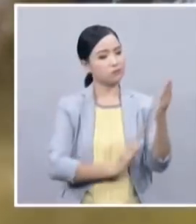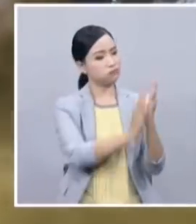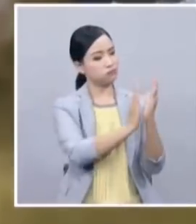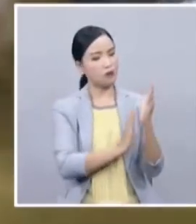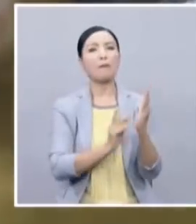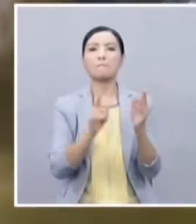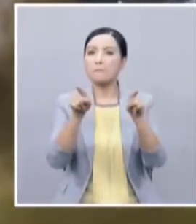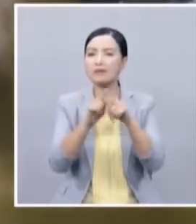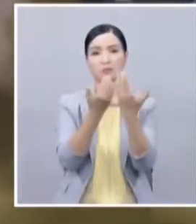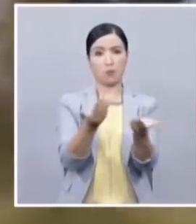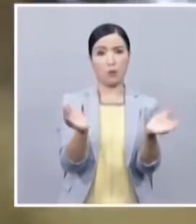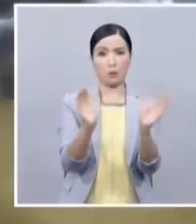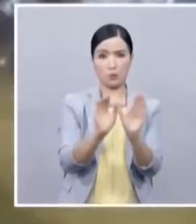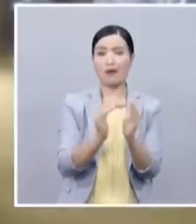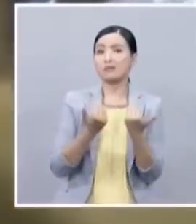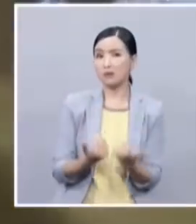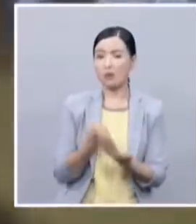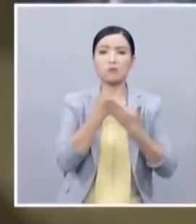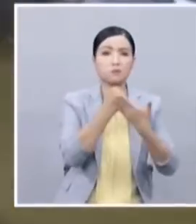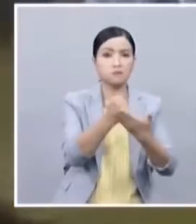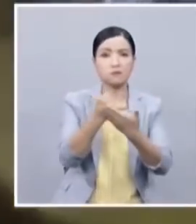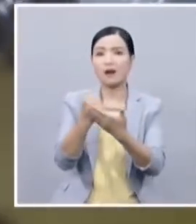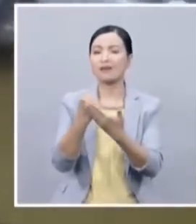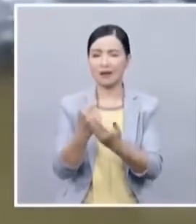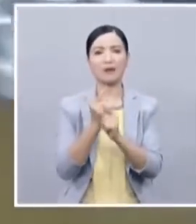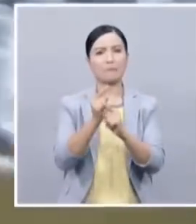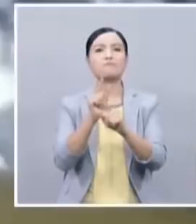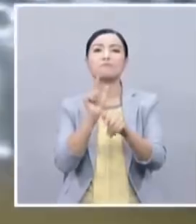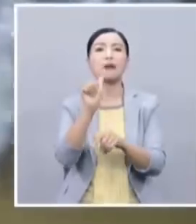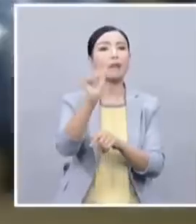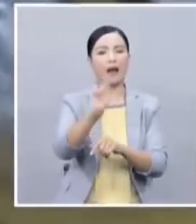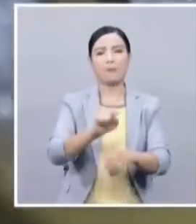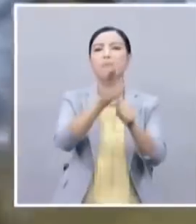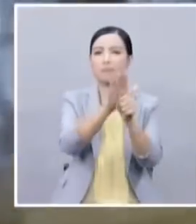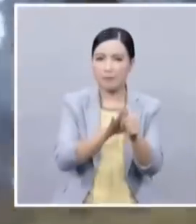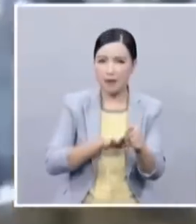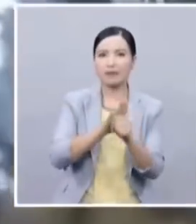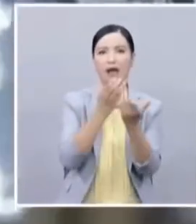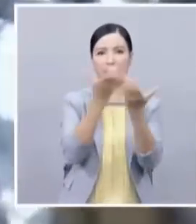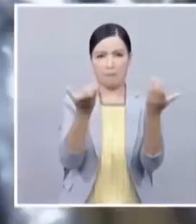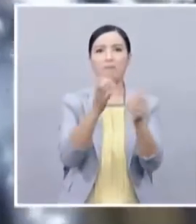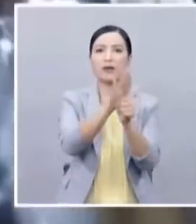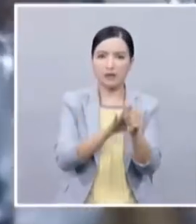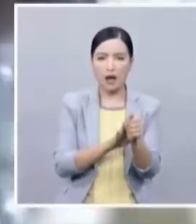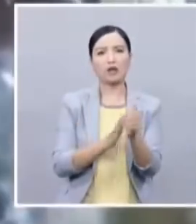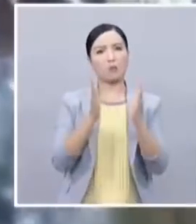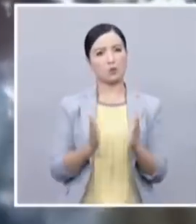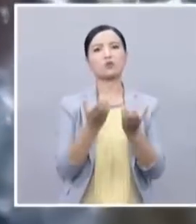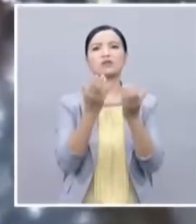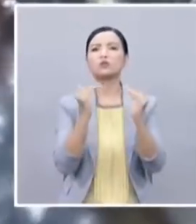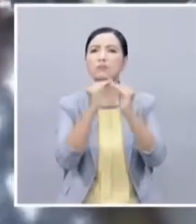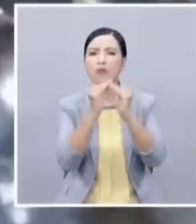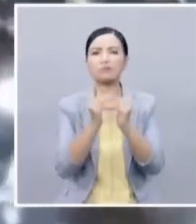ดังนั้นการประกันช่วยเหลือผู้ประสบภัยครั้งนี้จึงเป็นไปตามหลักเมตตาธรรมและหลักมนุษยธรรมโดยทั่วไป